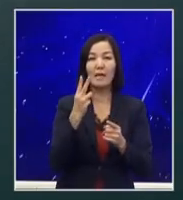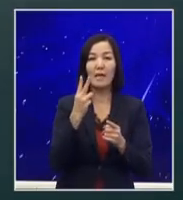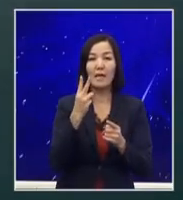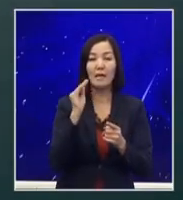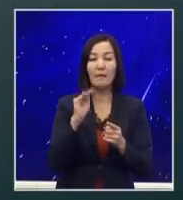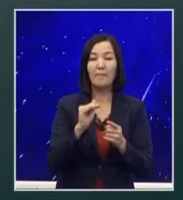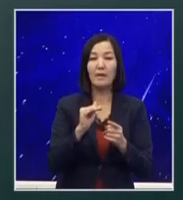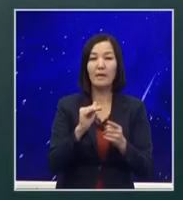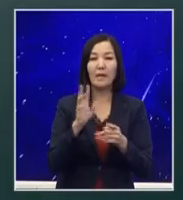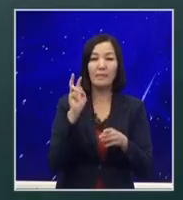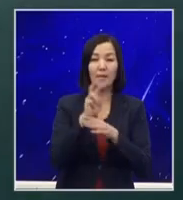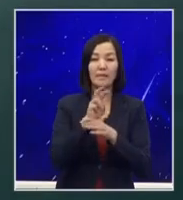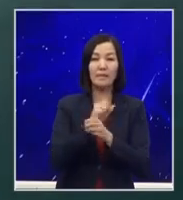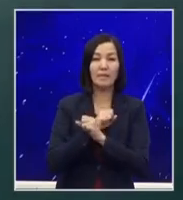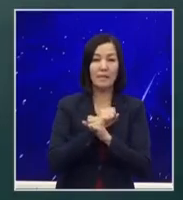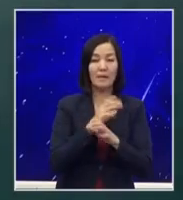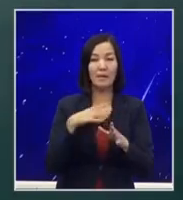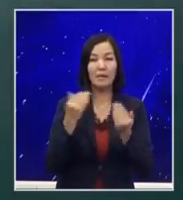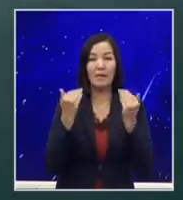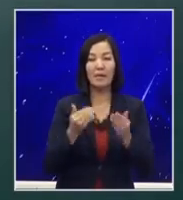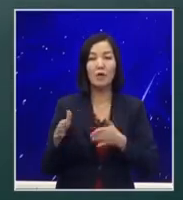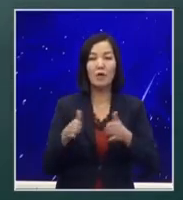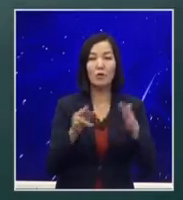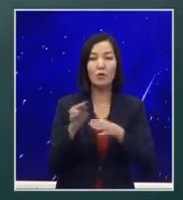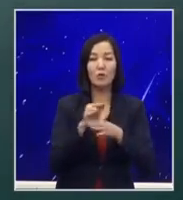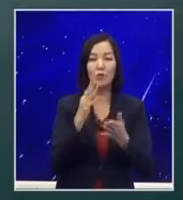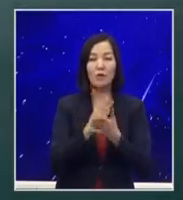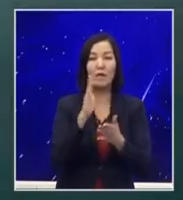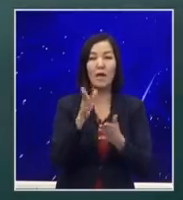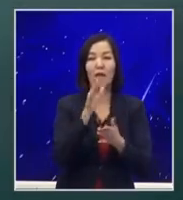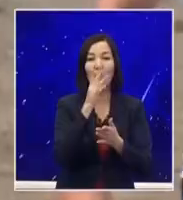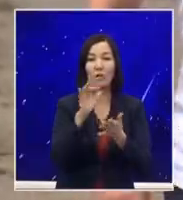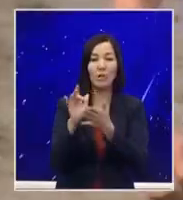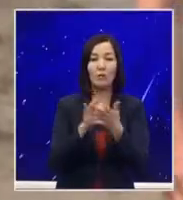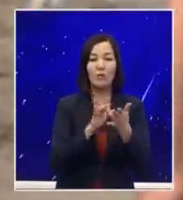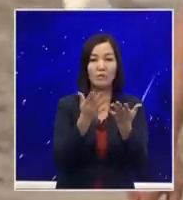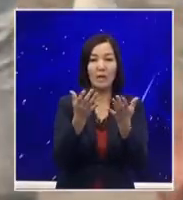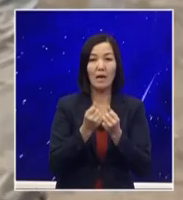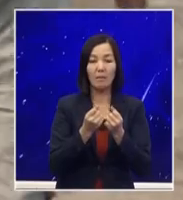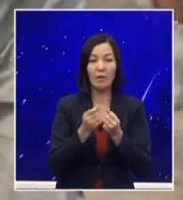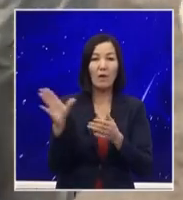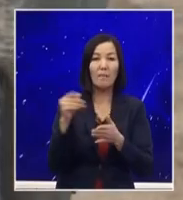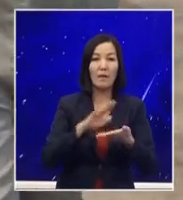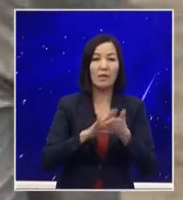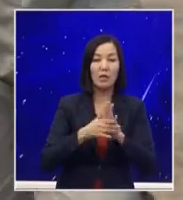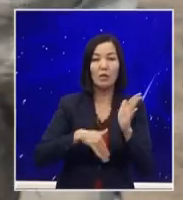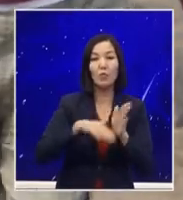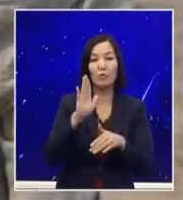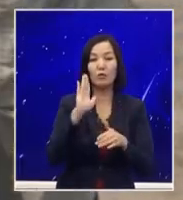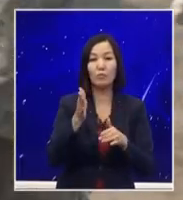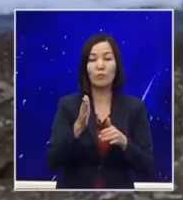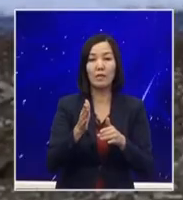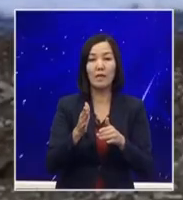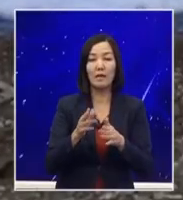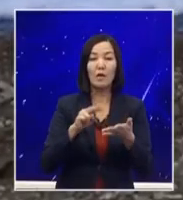келіп, көлде тынығып қайтқан. Қазір жолдары жөнделіп жатыр. Алдағы уақытта туристерді қабылдауға бар жағдай жасалмақ. Мұның